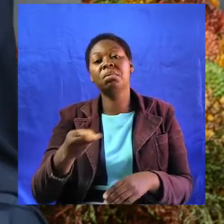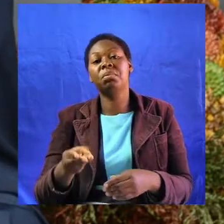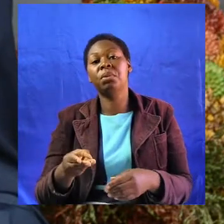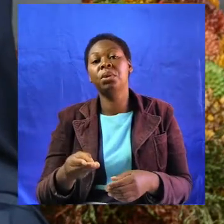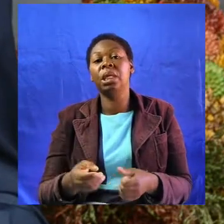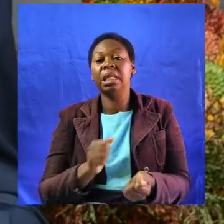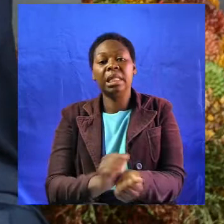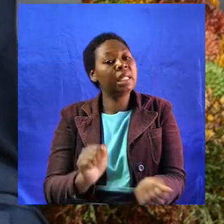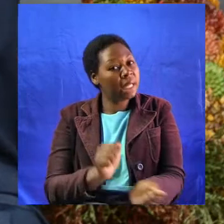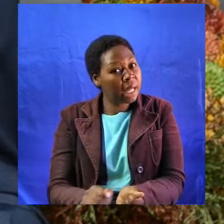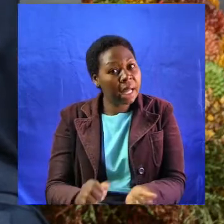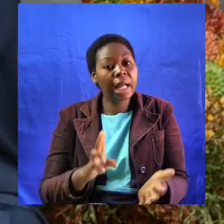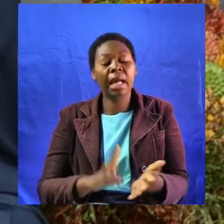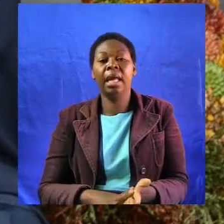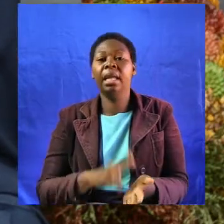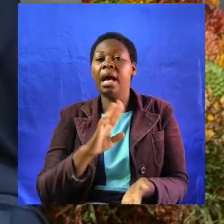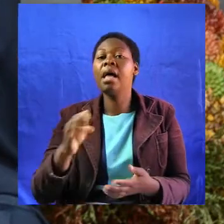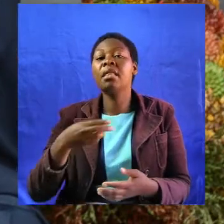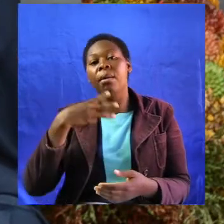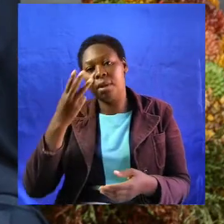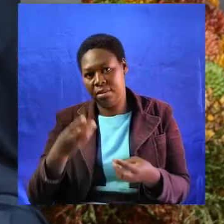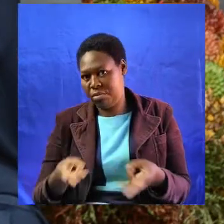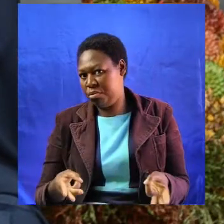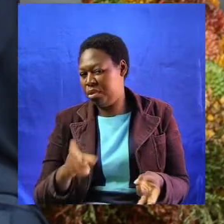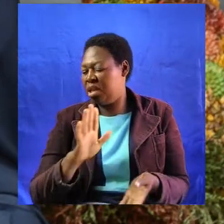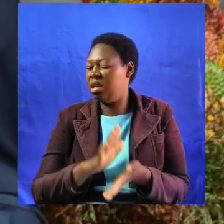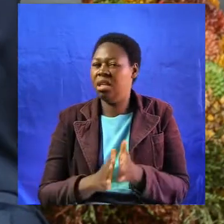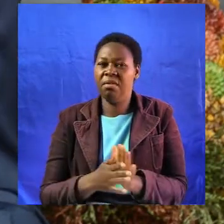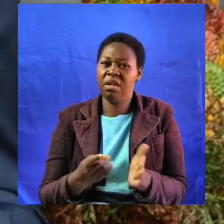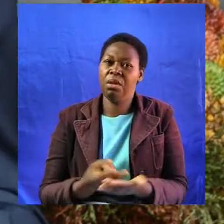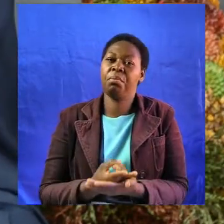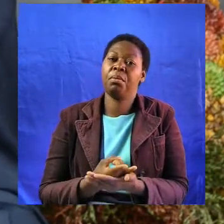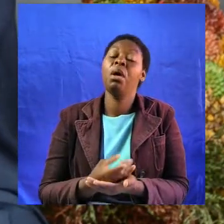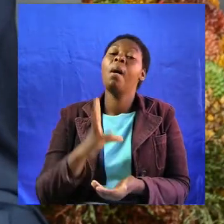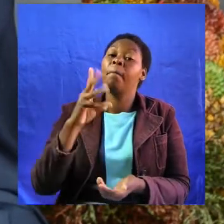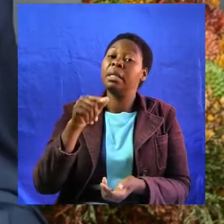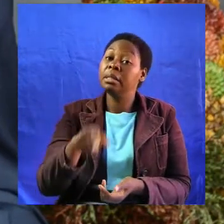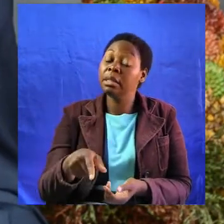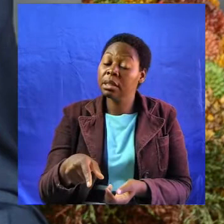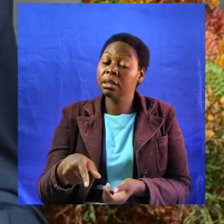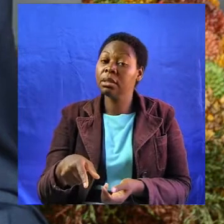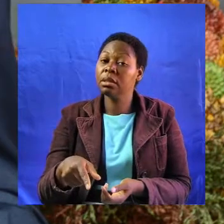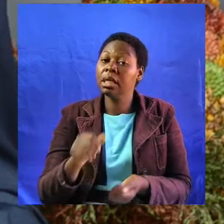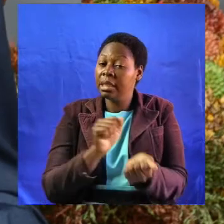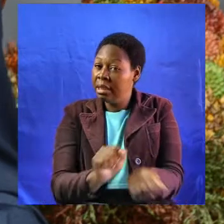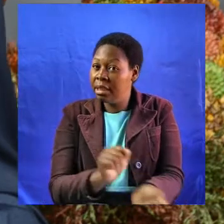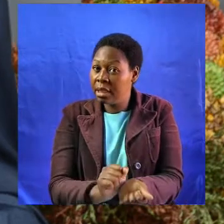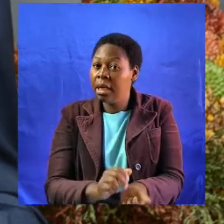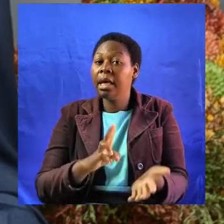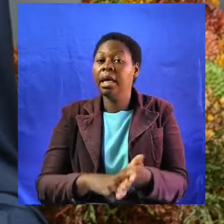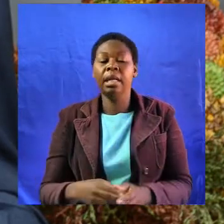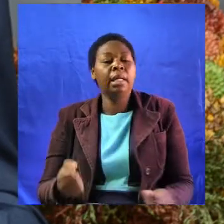Varara washandisa rekuti havabatsiri. Kufunga ndoringangoda kugadzirisa. Gadzirisa iye. N'anga nemasvikiro zvine